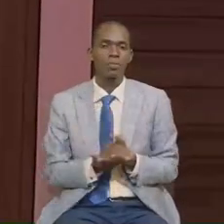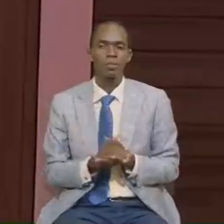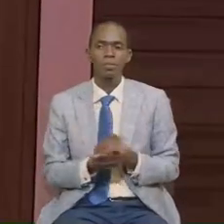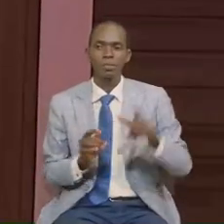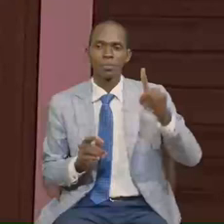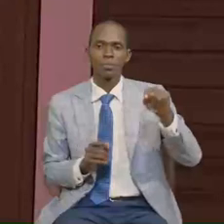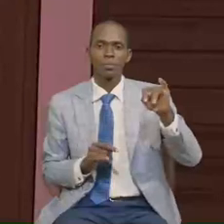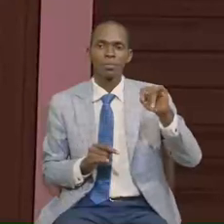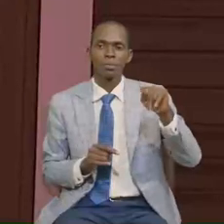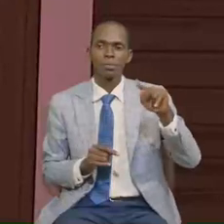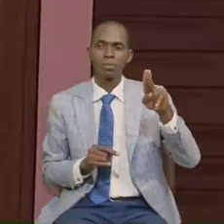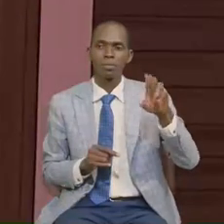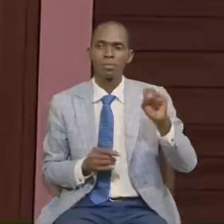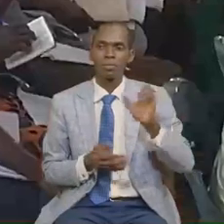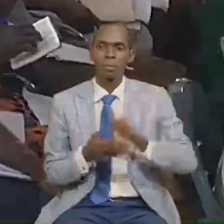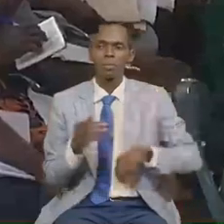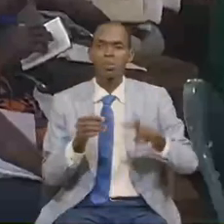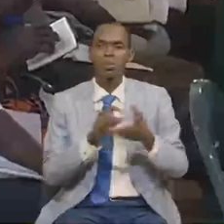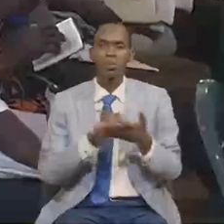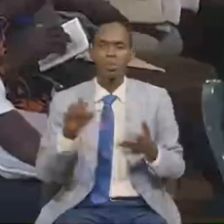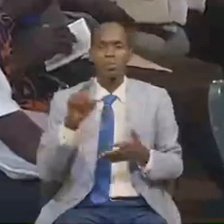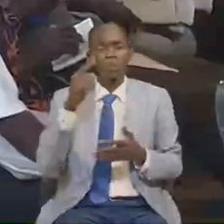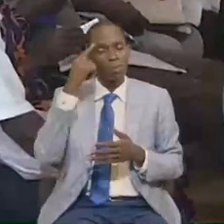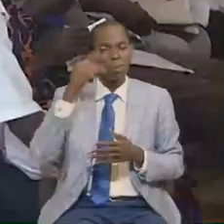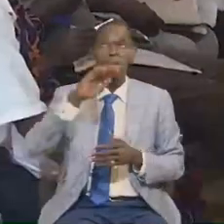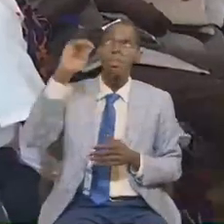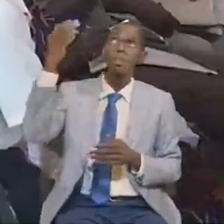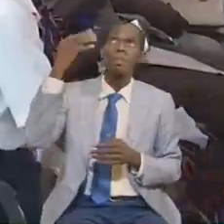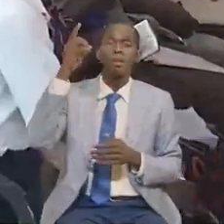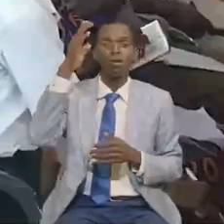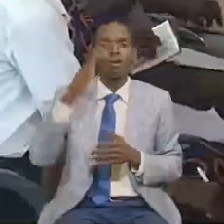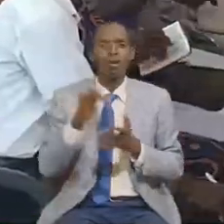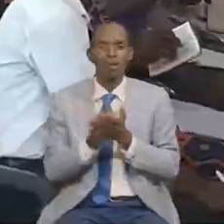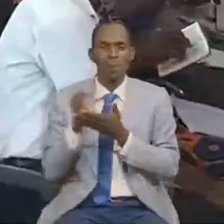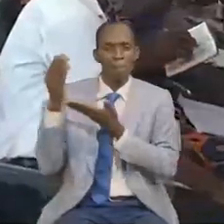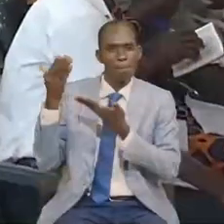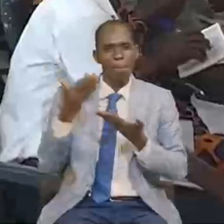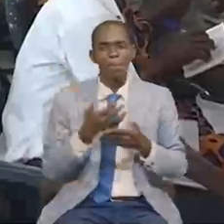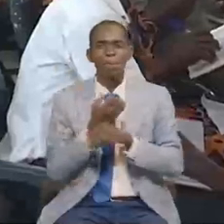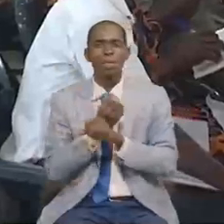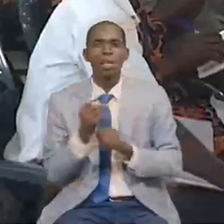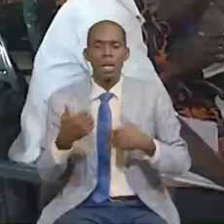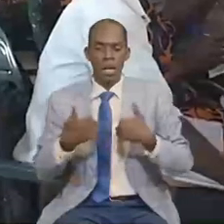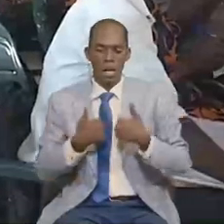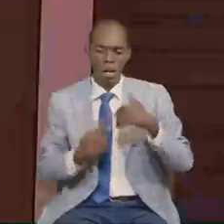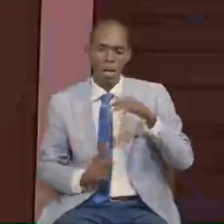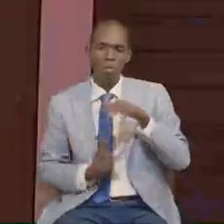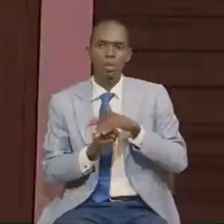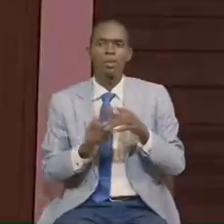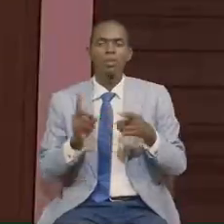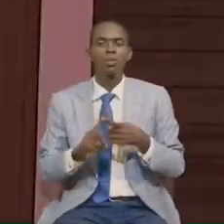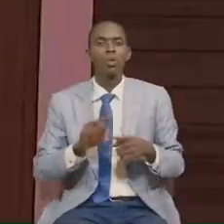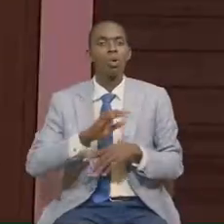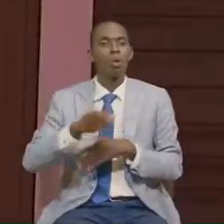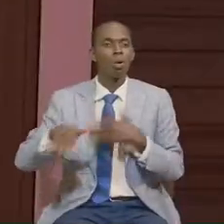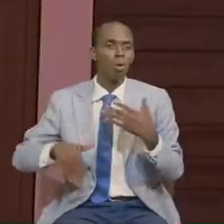Tite 2, 11. Car la grâce de Dieu, source de salut pour tous les hommes, a été manifestée pour les